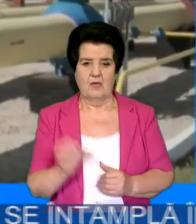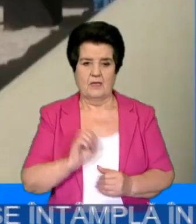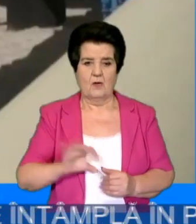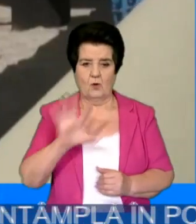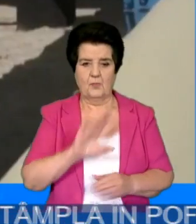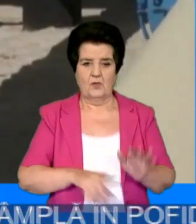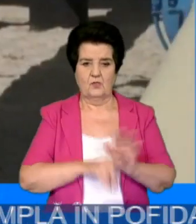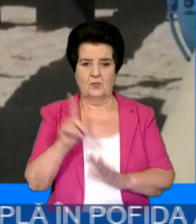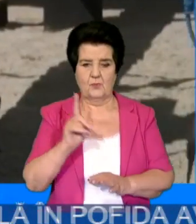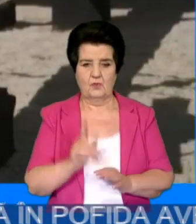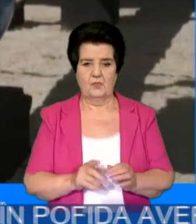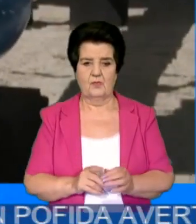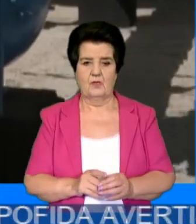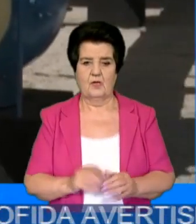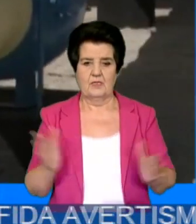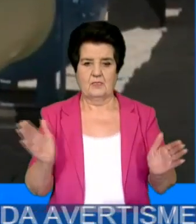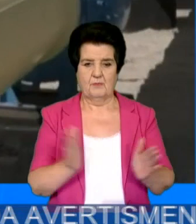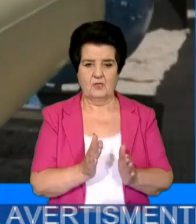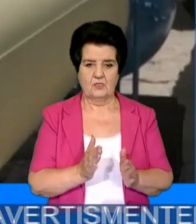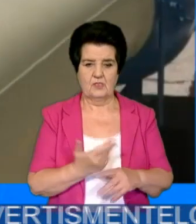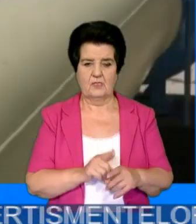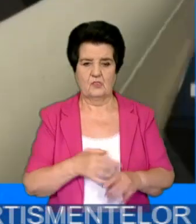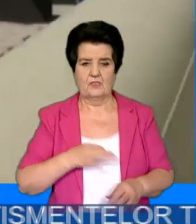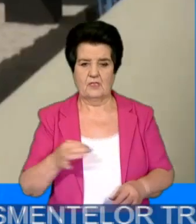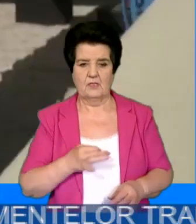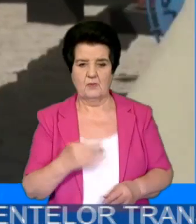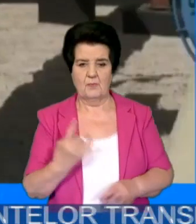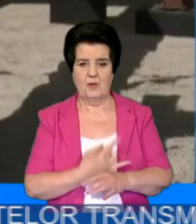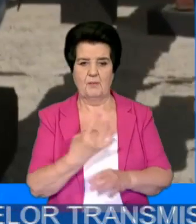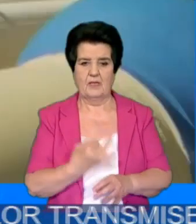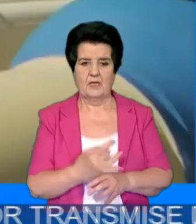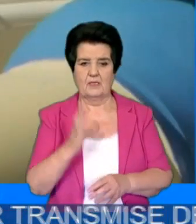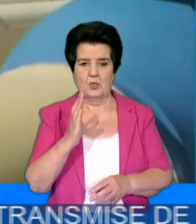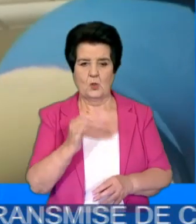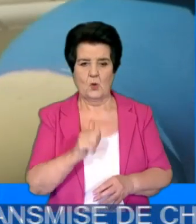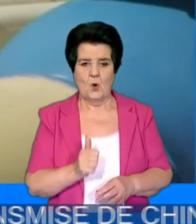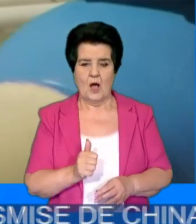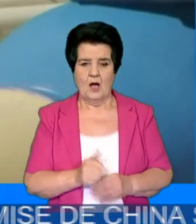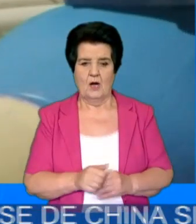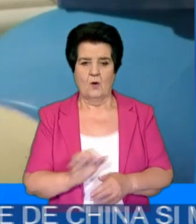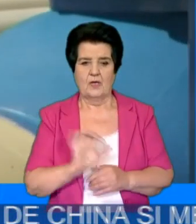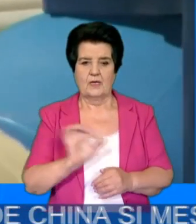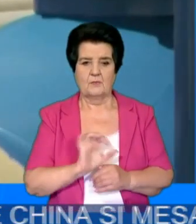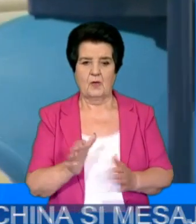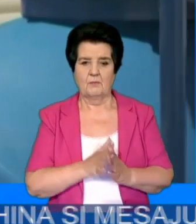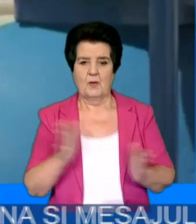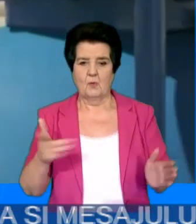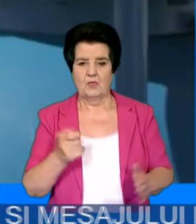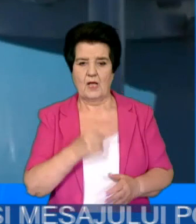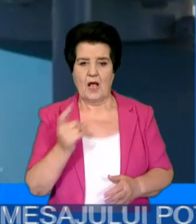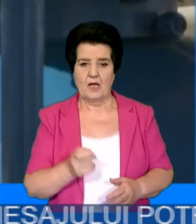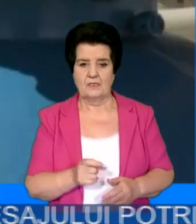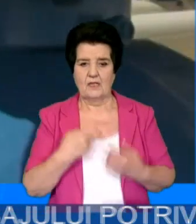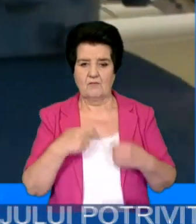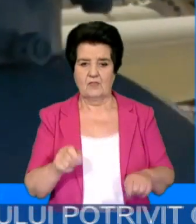europenii au început să facă pași, să-și micșoreze această dependență. Pentru prima oară, SUA a devenit un exportator, mai mult gaz anul ăsta